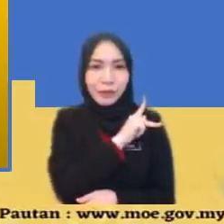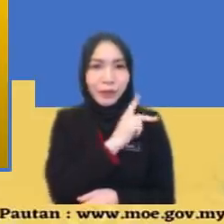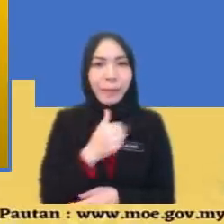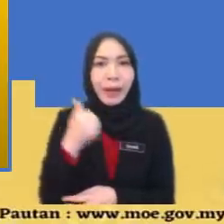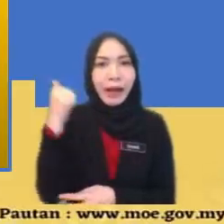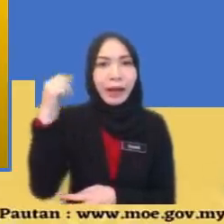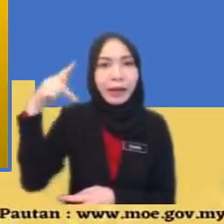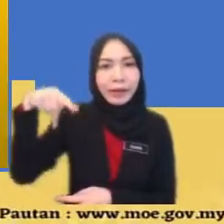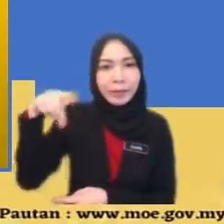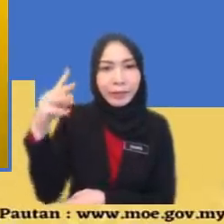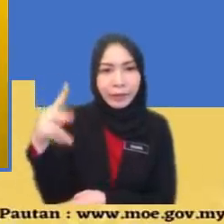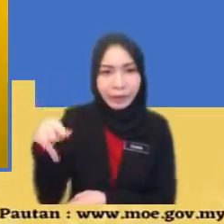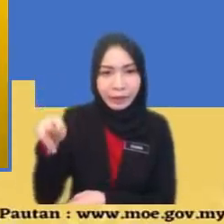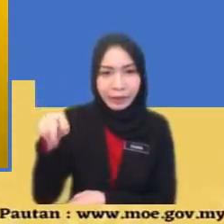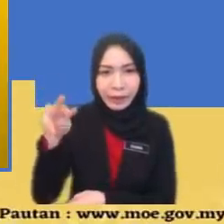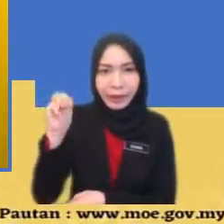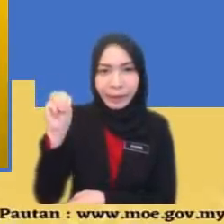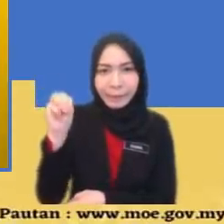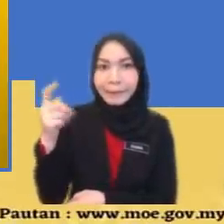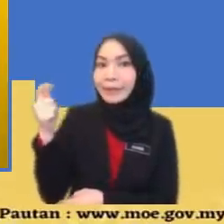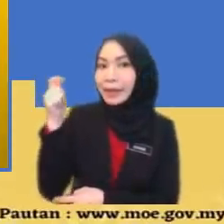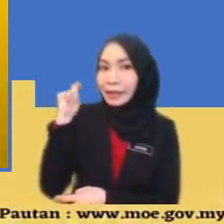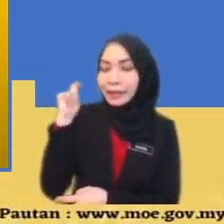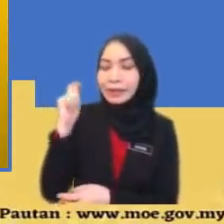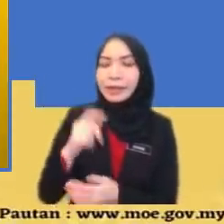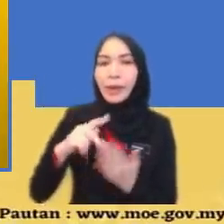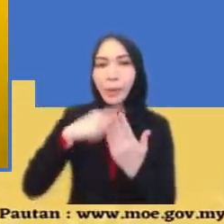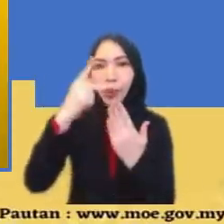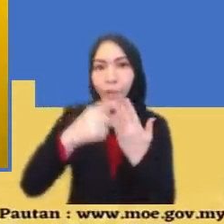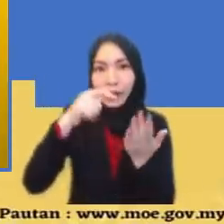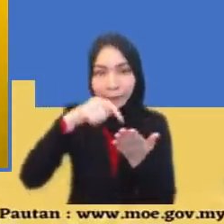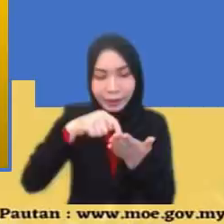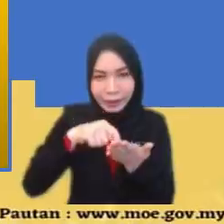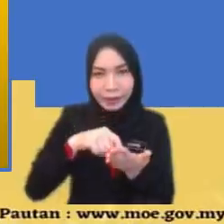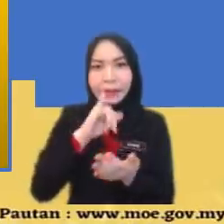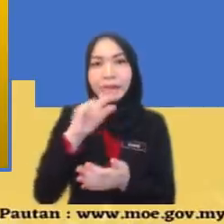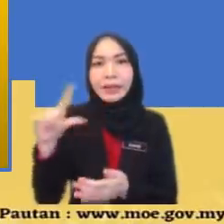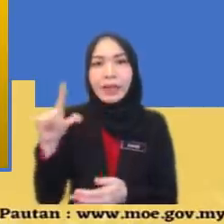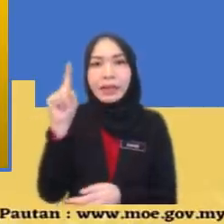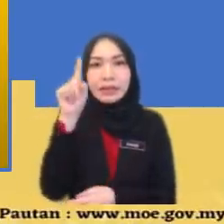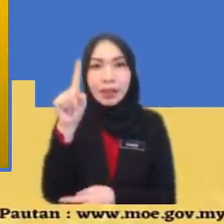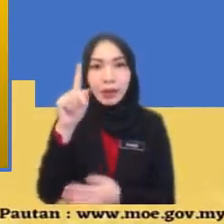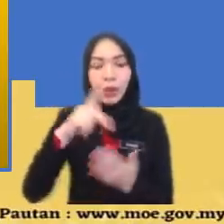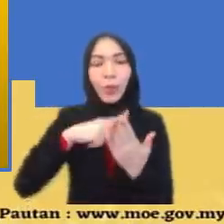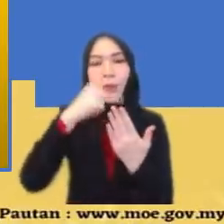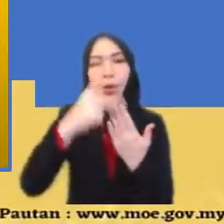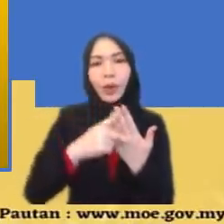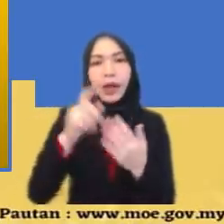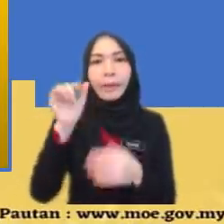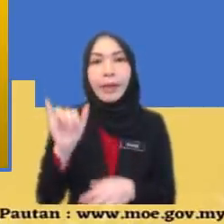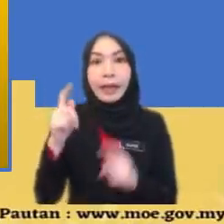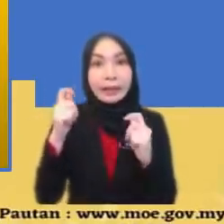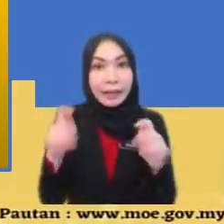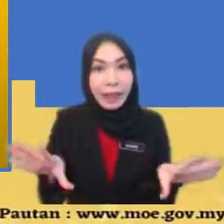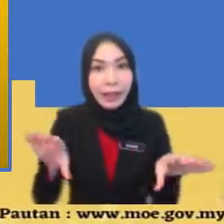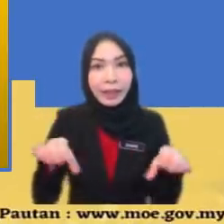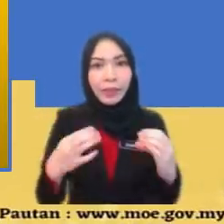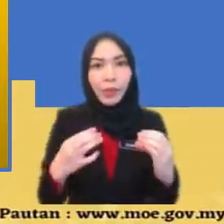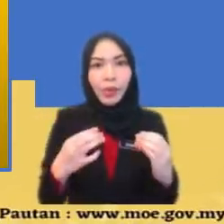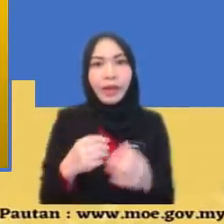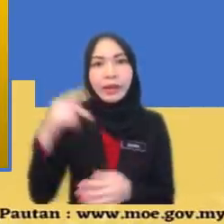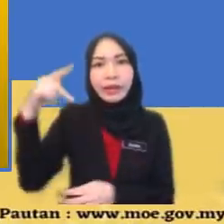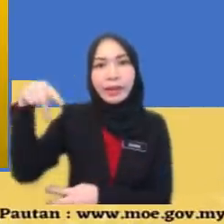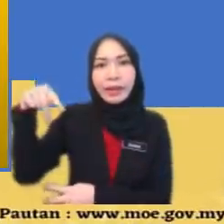sebentar tadi program berkas aku merupakan suatu program yang dirangkai oleh Kementerian Pendidikan Desa bagi